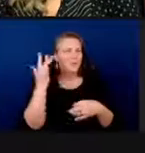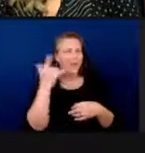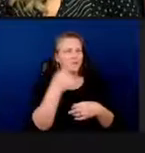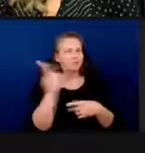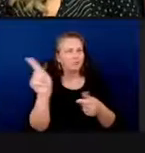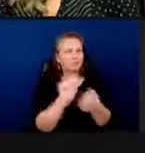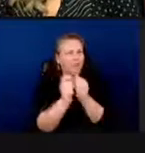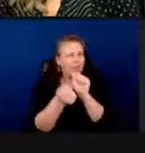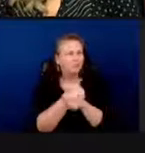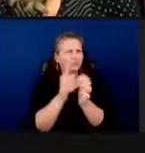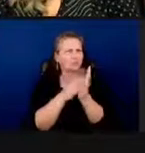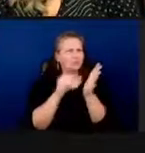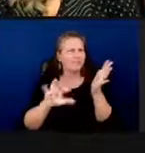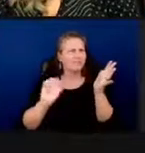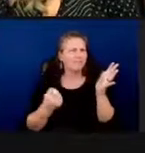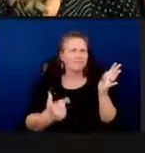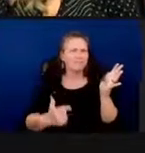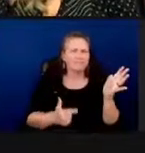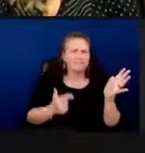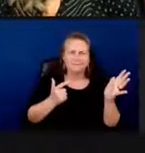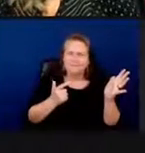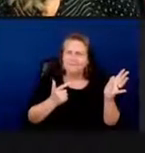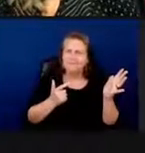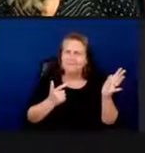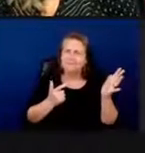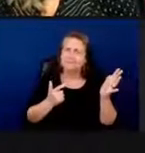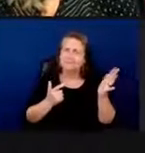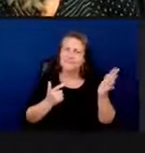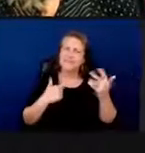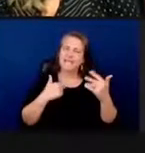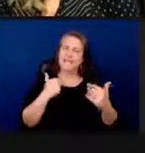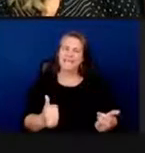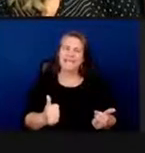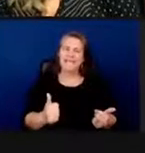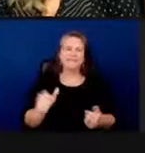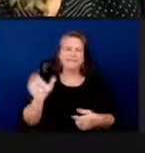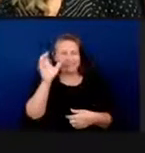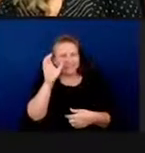نحن نسر ونتحمس للتعلم عنه، لأنه يقدم